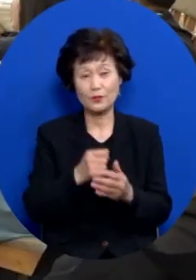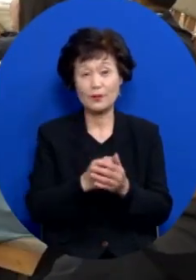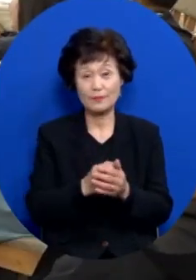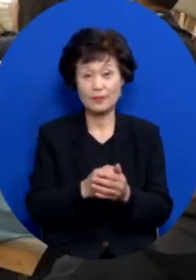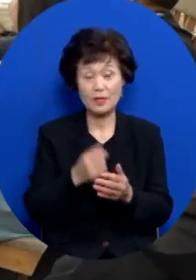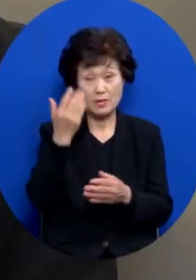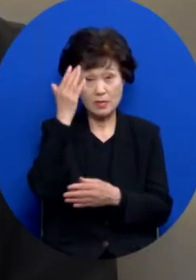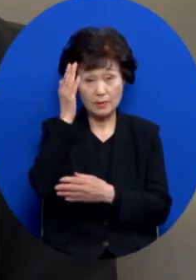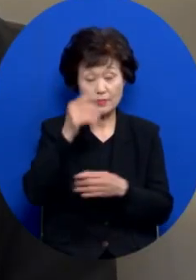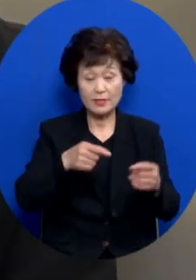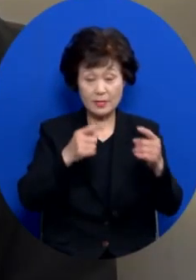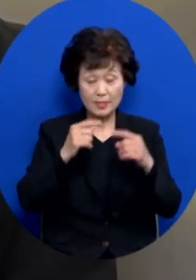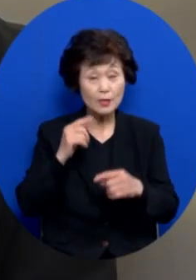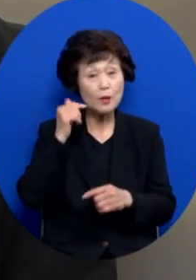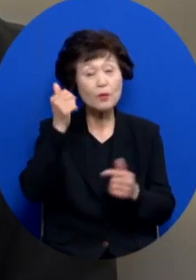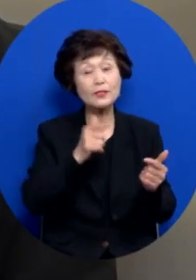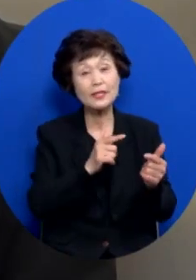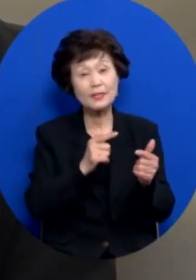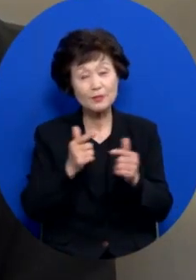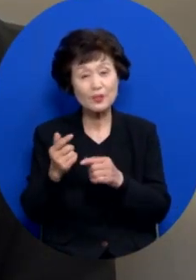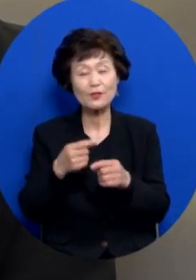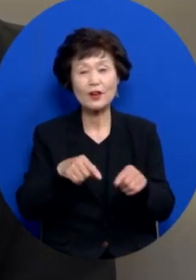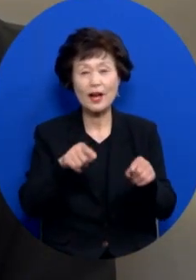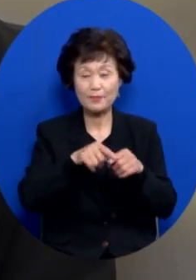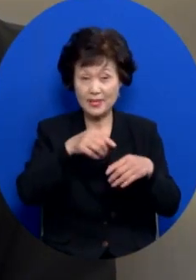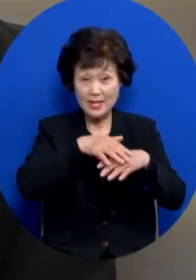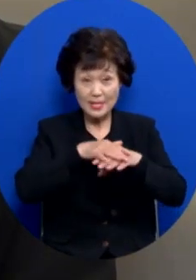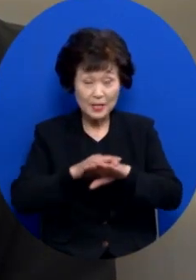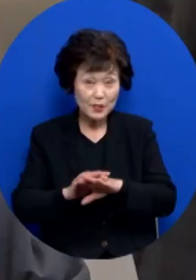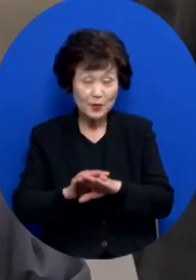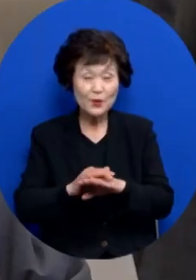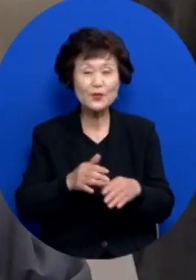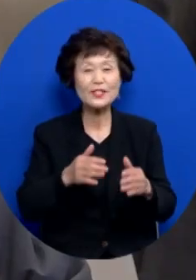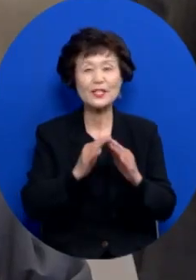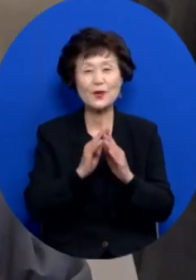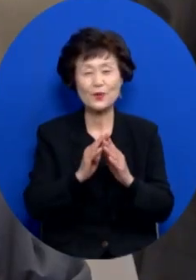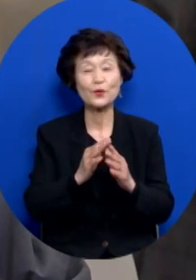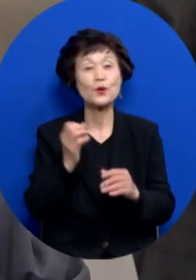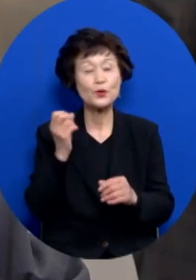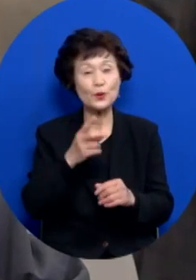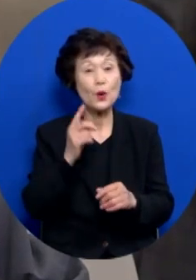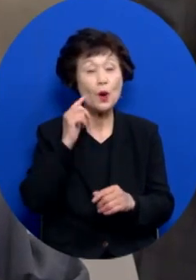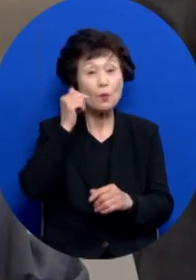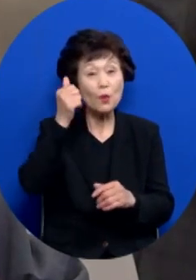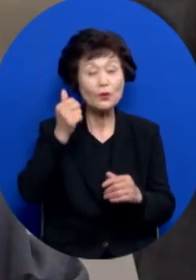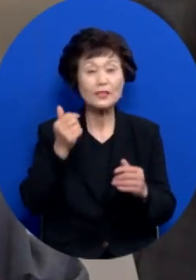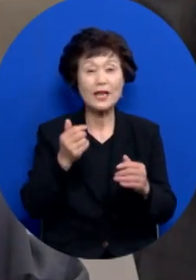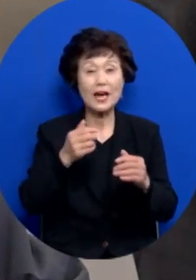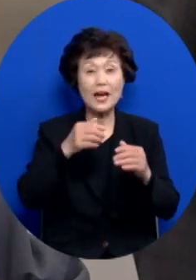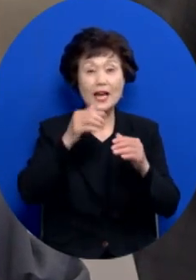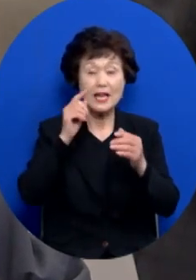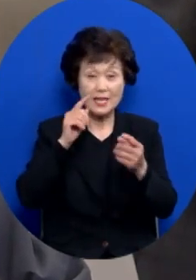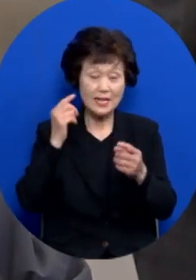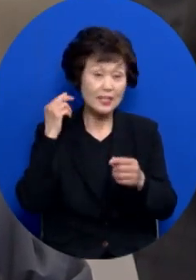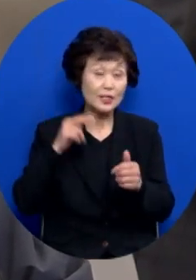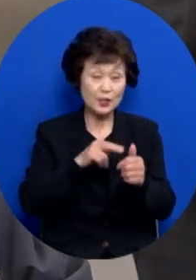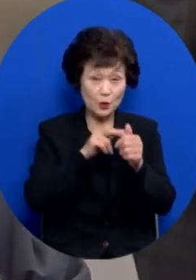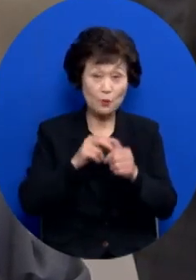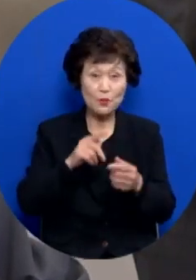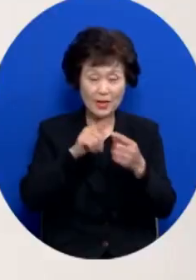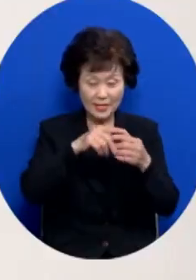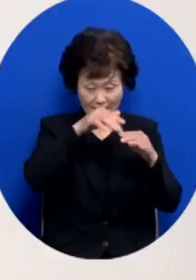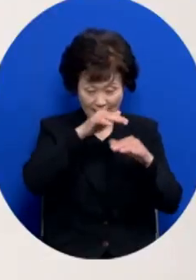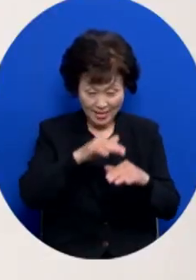참석한 목회자들과 강소형 교회 세우기 네트워크를 세워가는 한편 목회 매뉴얼을 적용해 열매 맺은